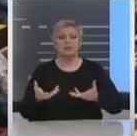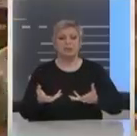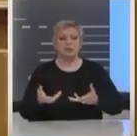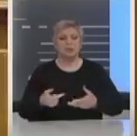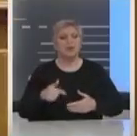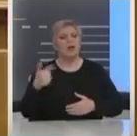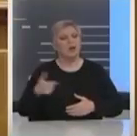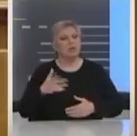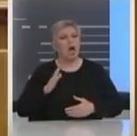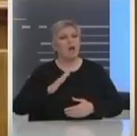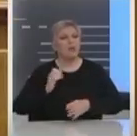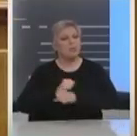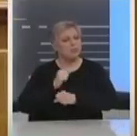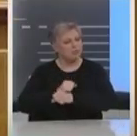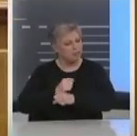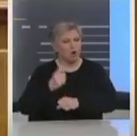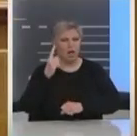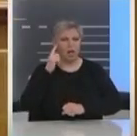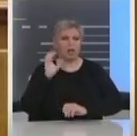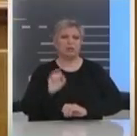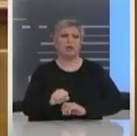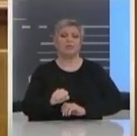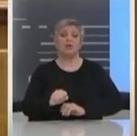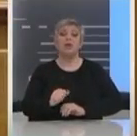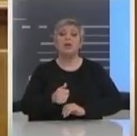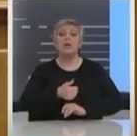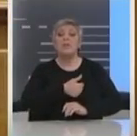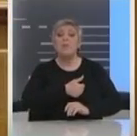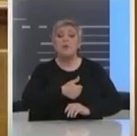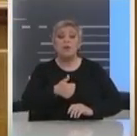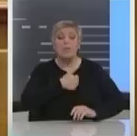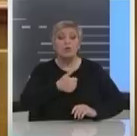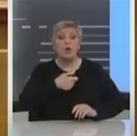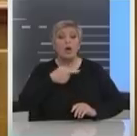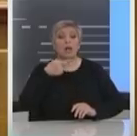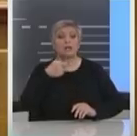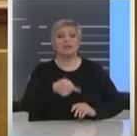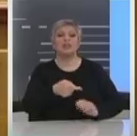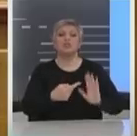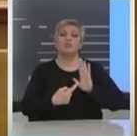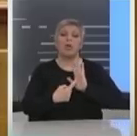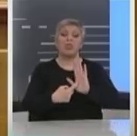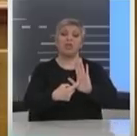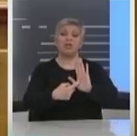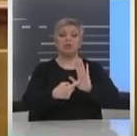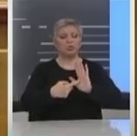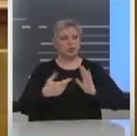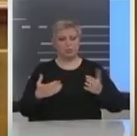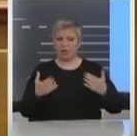και οι εργαζόμενοι και οι μόνοι που παριστάνετε ότι δεν τα έχετε καταλάβει είστε